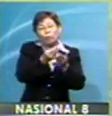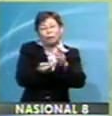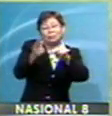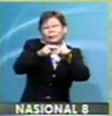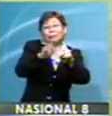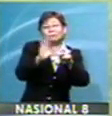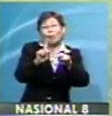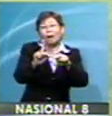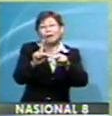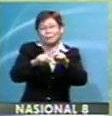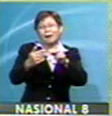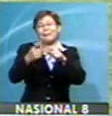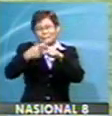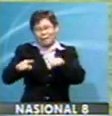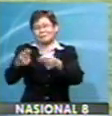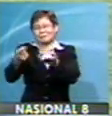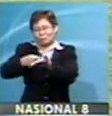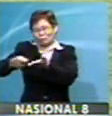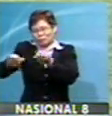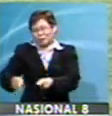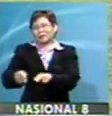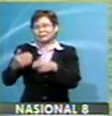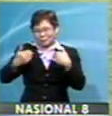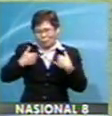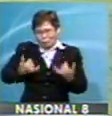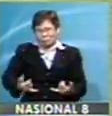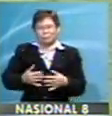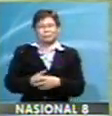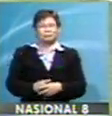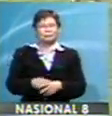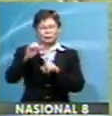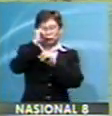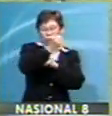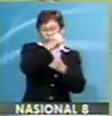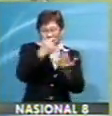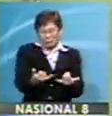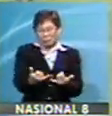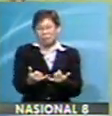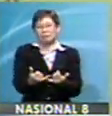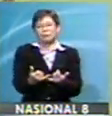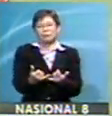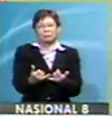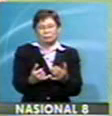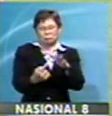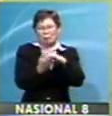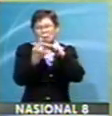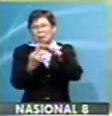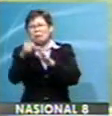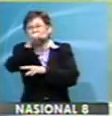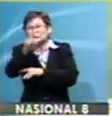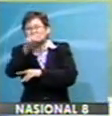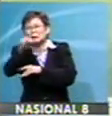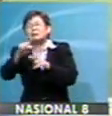tambahan sebaliknya menggunakan kontraktor sedia ada situasi terkini itu akan menimbulkan persoalan